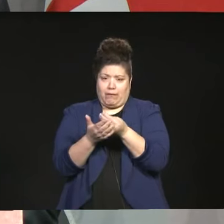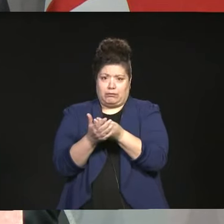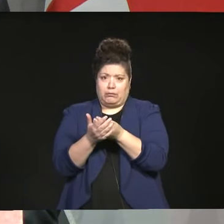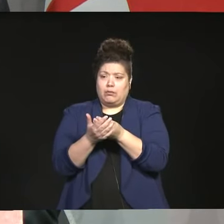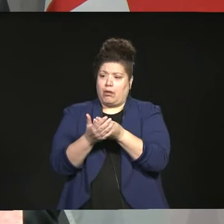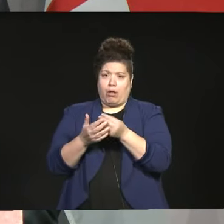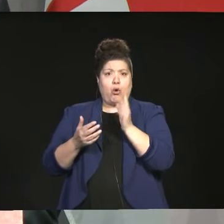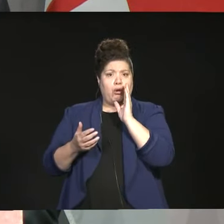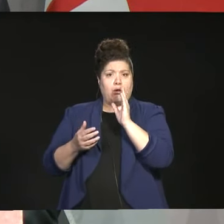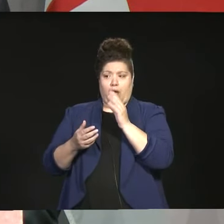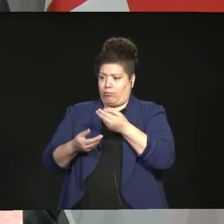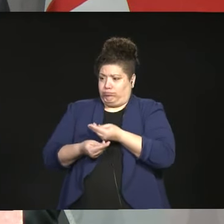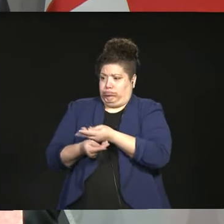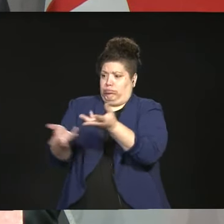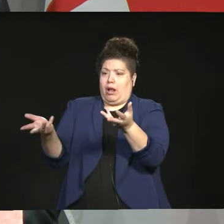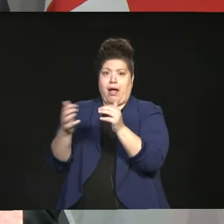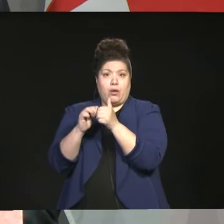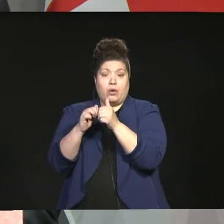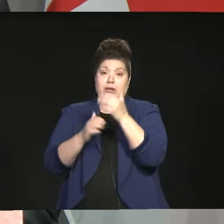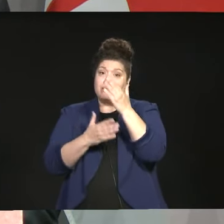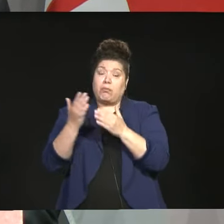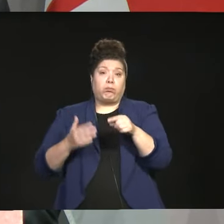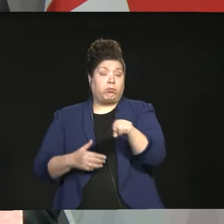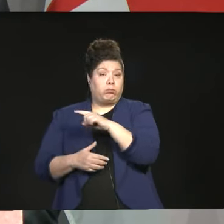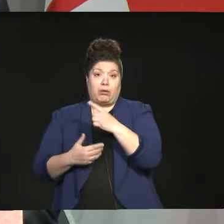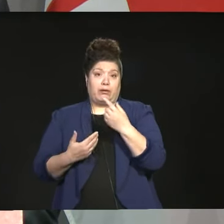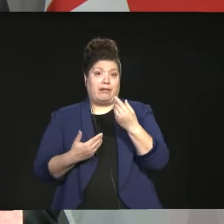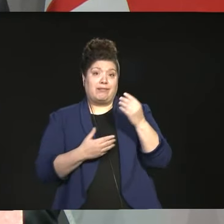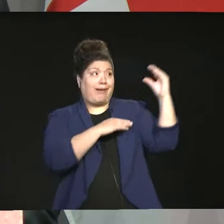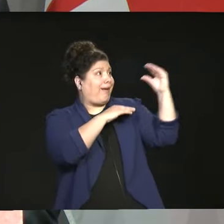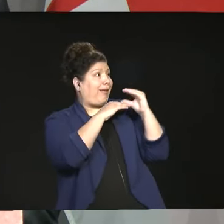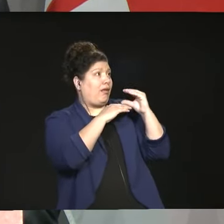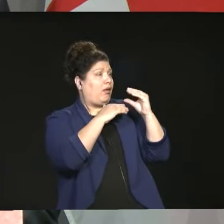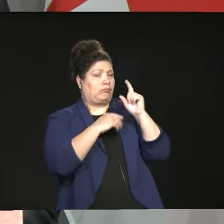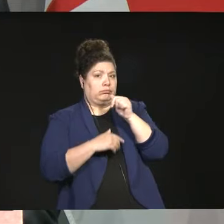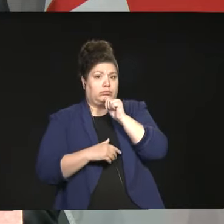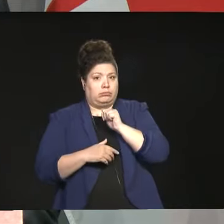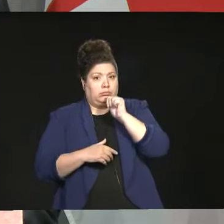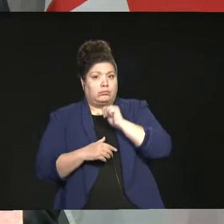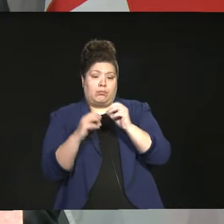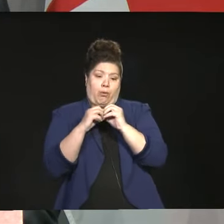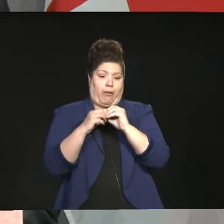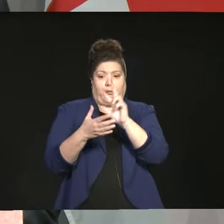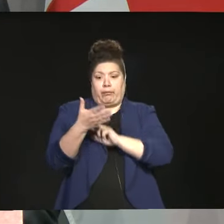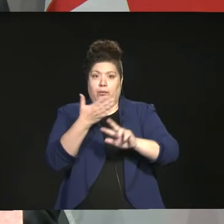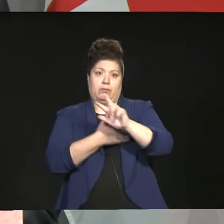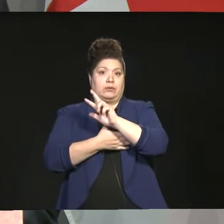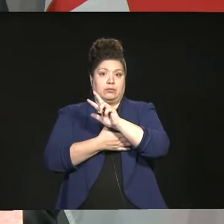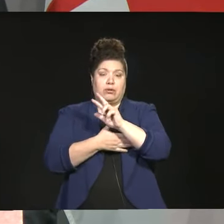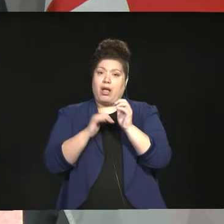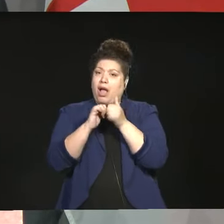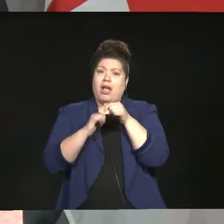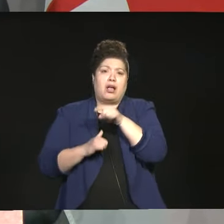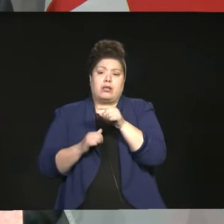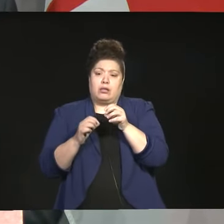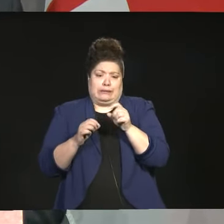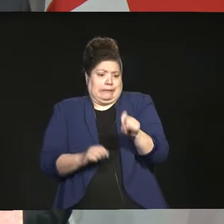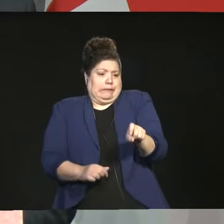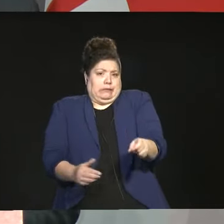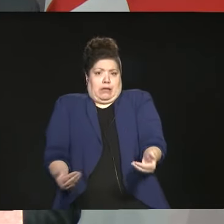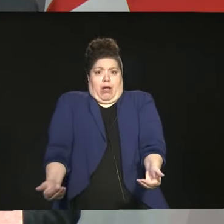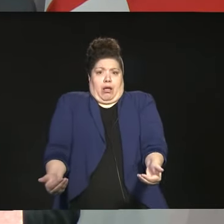semaines au moins. Alors, faites quoi pour que l'argent arrive plus rapidement aux Canadiens que vous réclamez tout le monde?